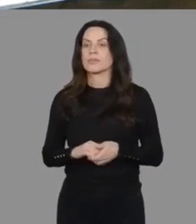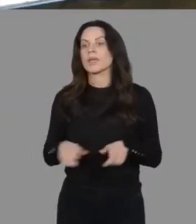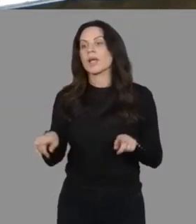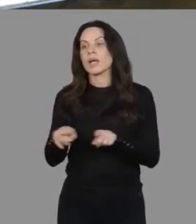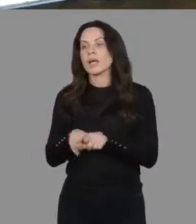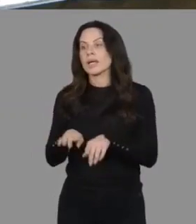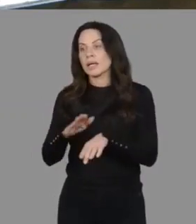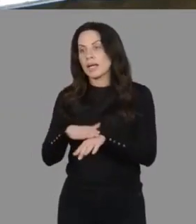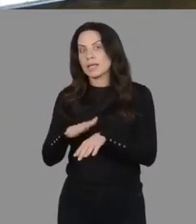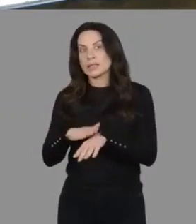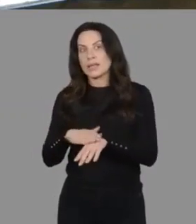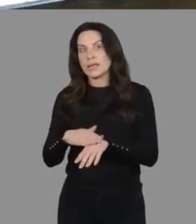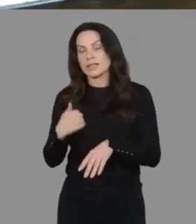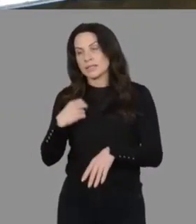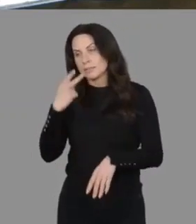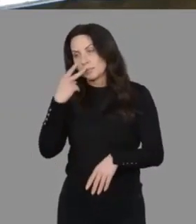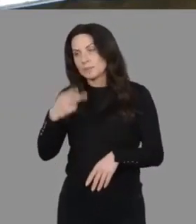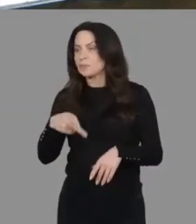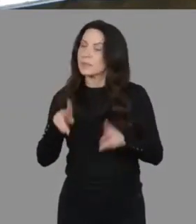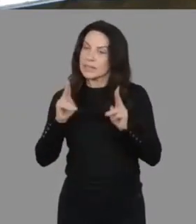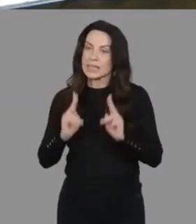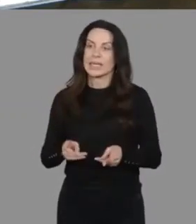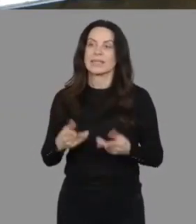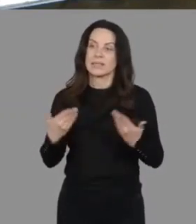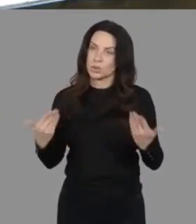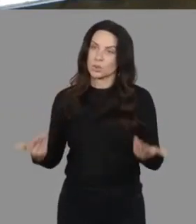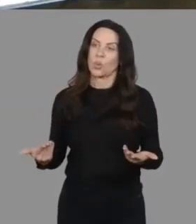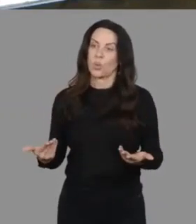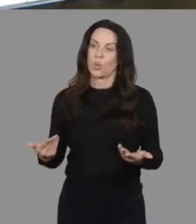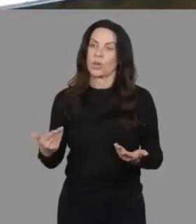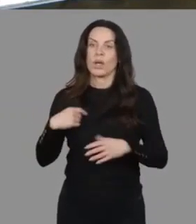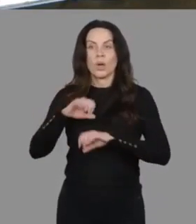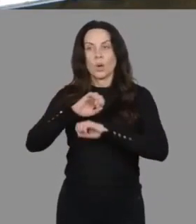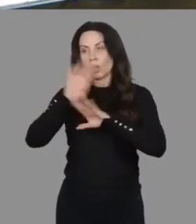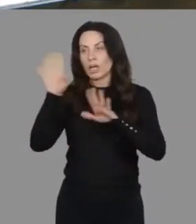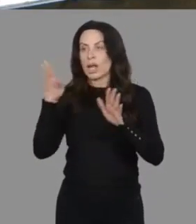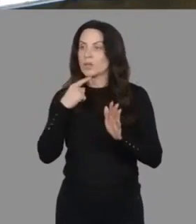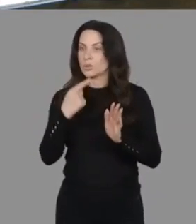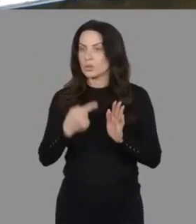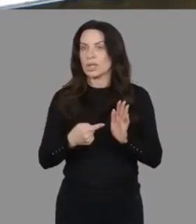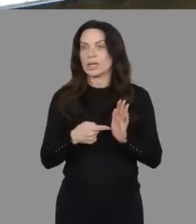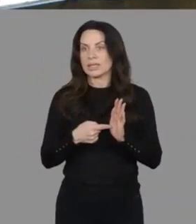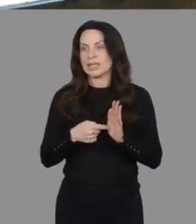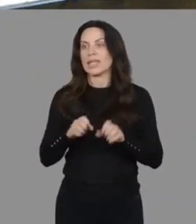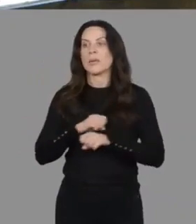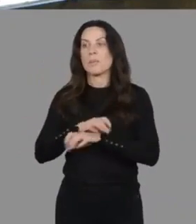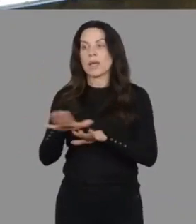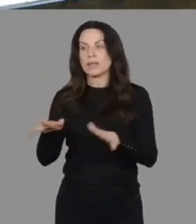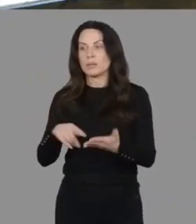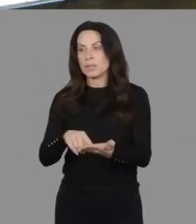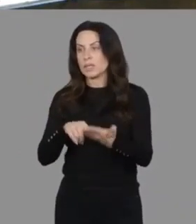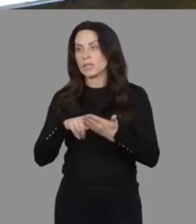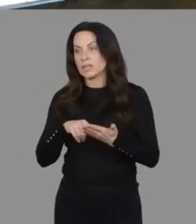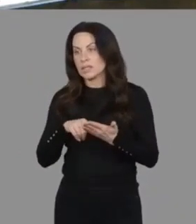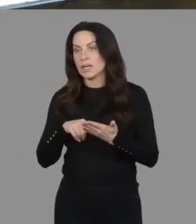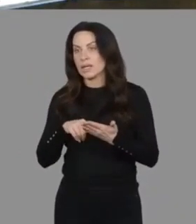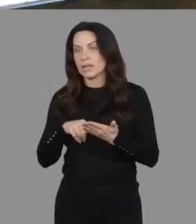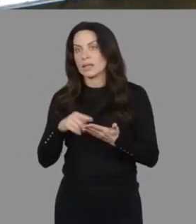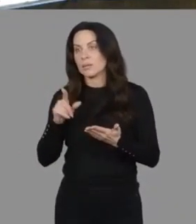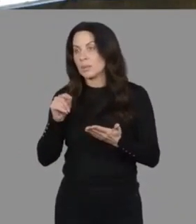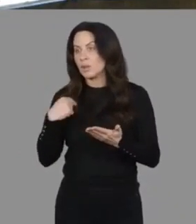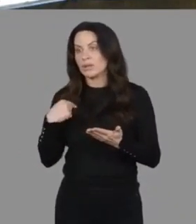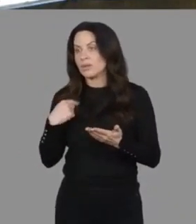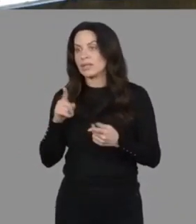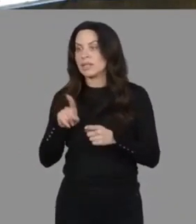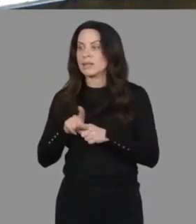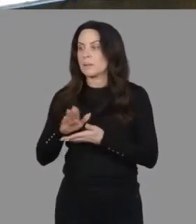Gleichzeitig halte ich es auch für richtig, hier ist klar zu benennen, die Pandemie hat gezeigt, dass wir nicht im